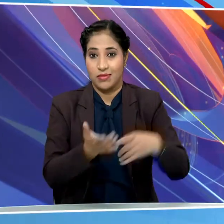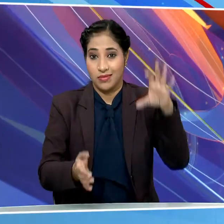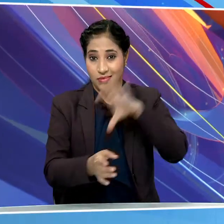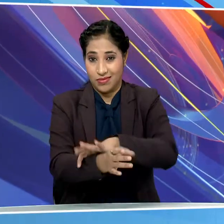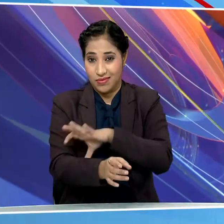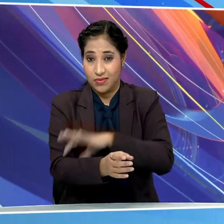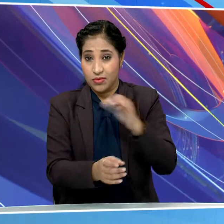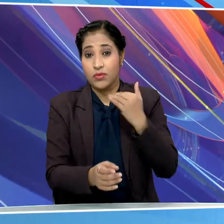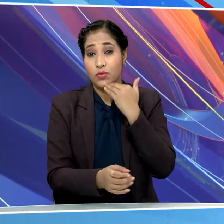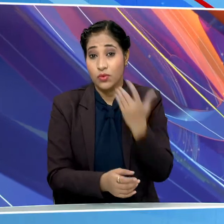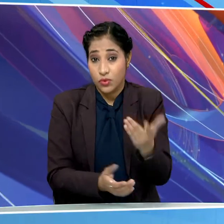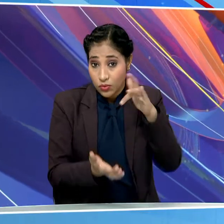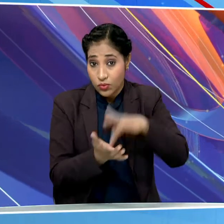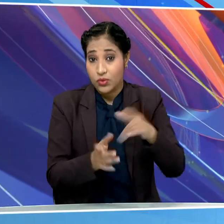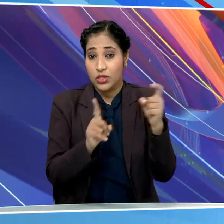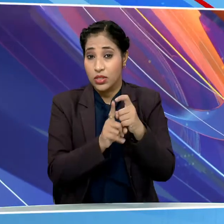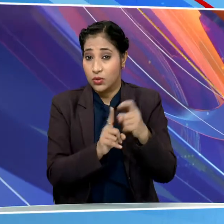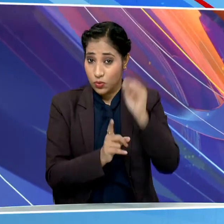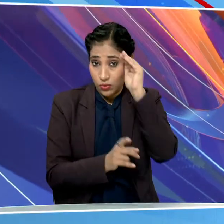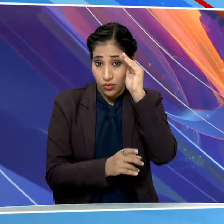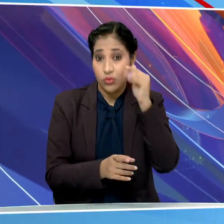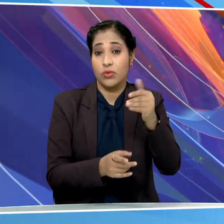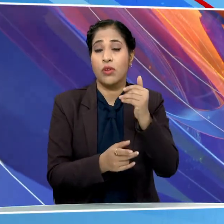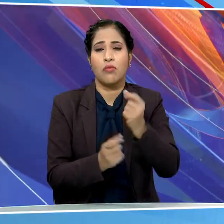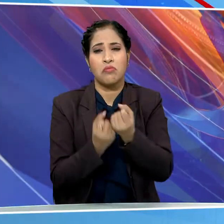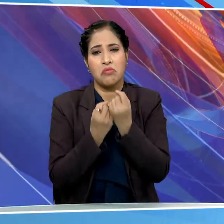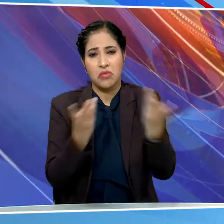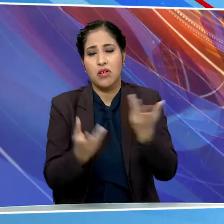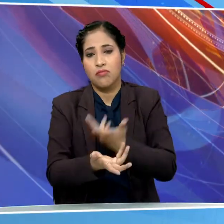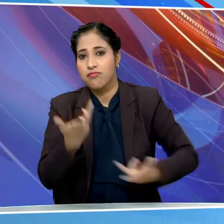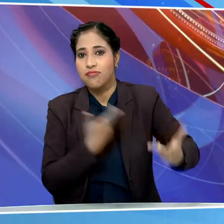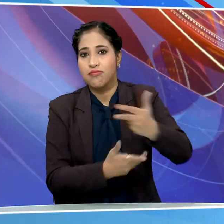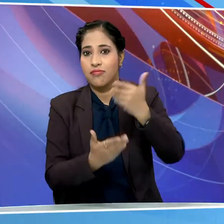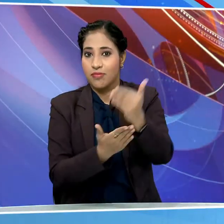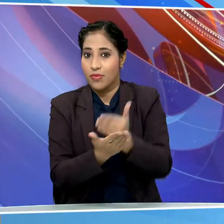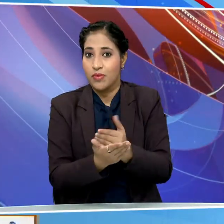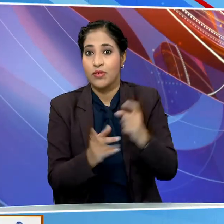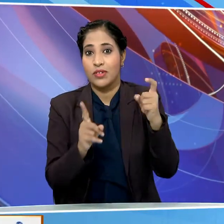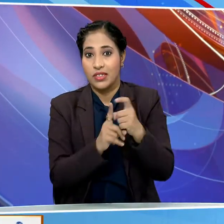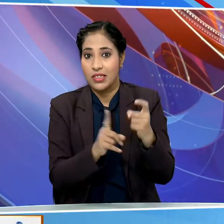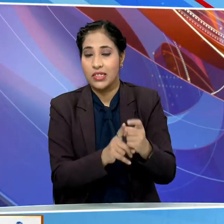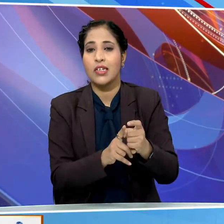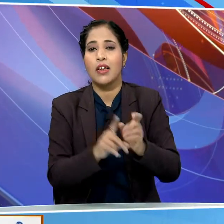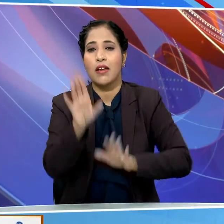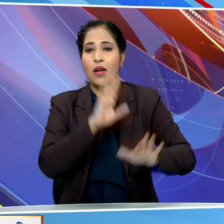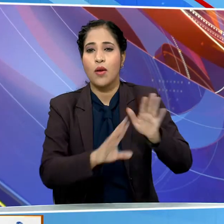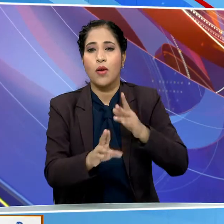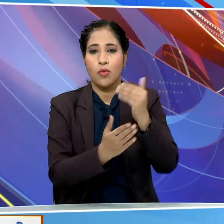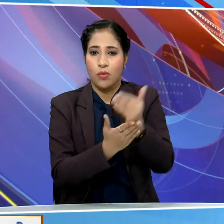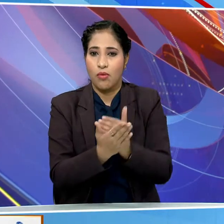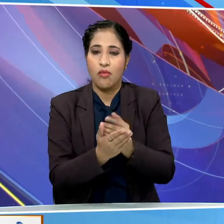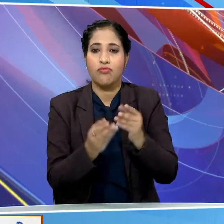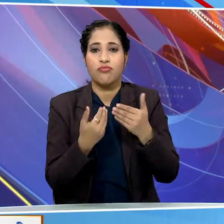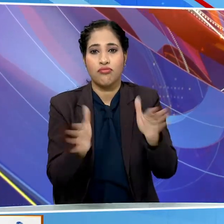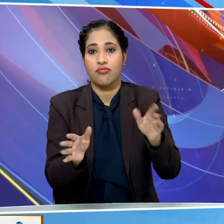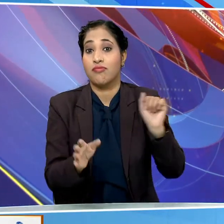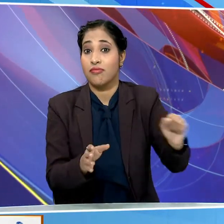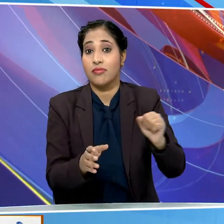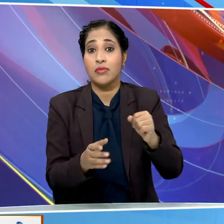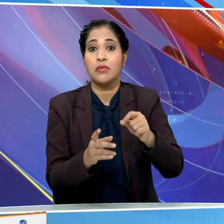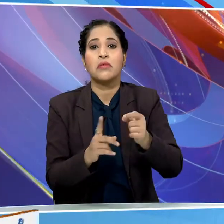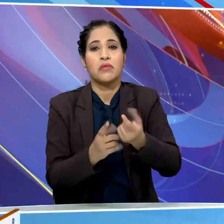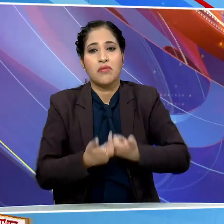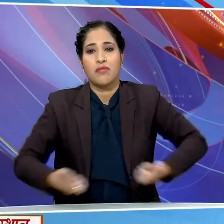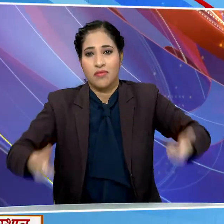राजस्थान के जयपुर में दूरदर्शन की ओर से आयोजित बहुचर्चित कार्यक्रम डीडी डायलॉग का आयोजन हुआ. इस आयोजन में